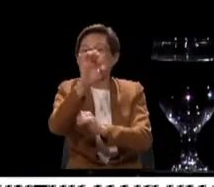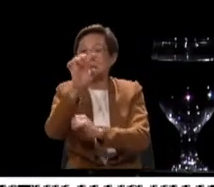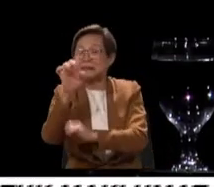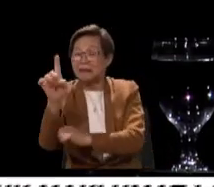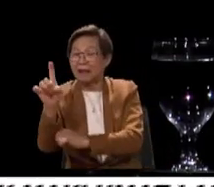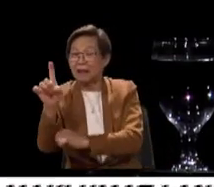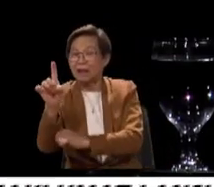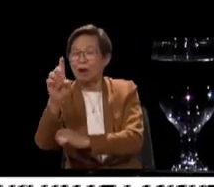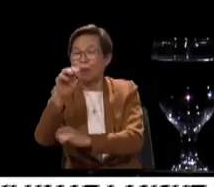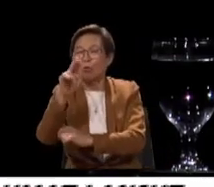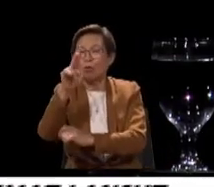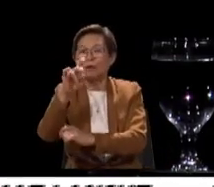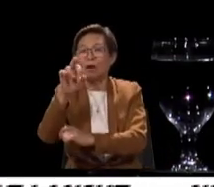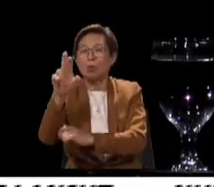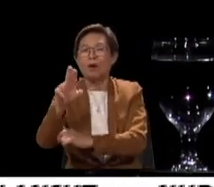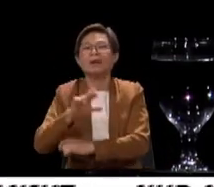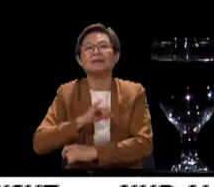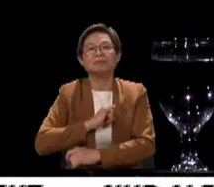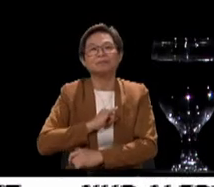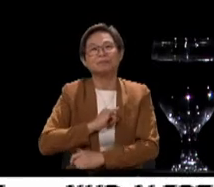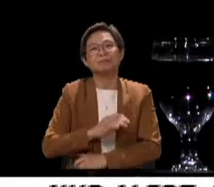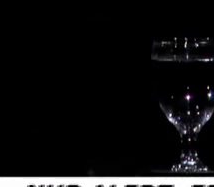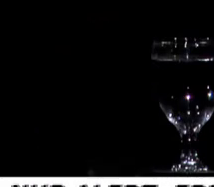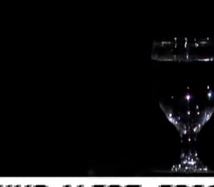Shah jumpa lagi lain masa